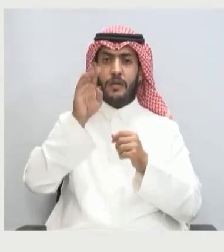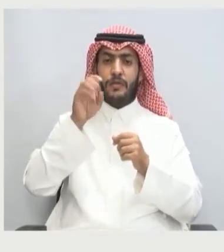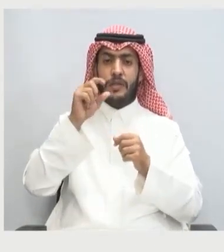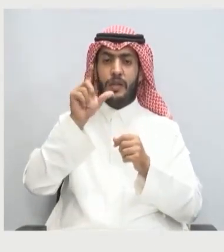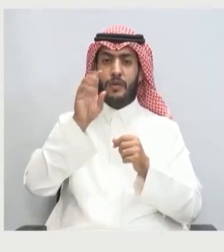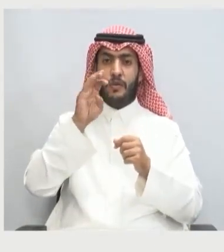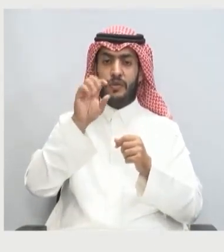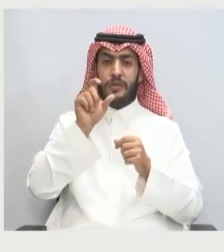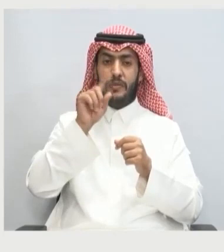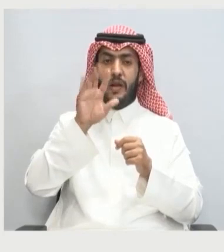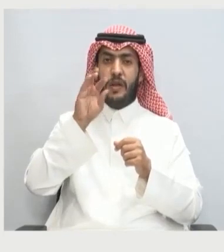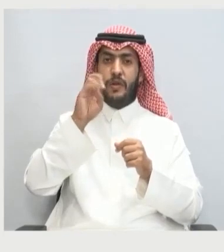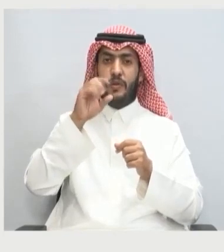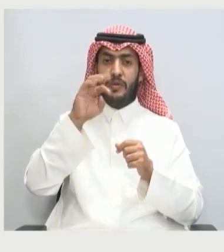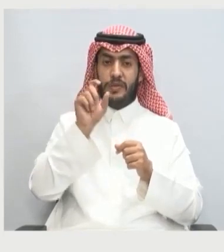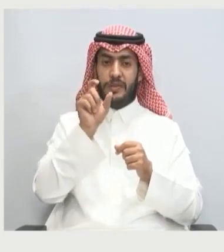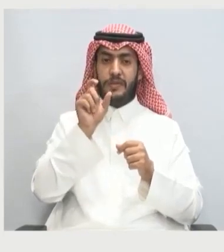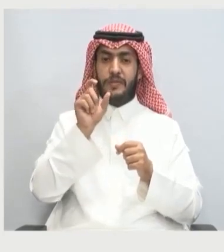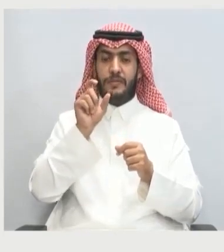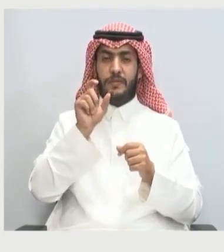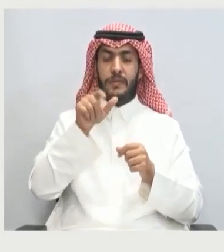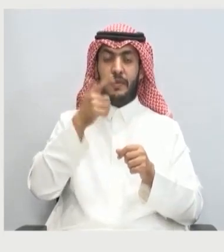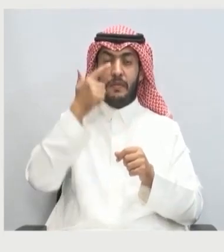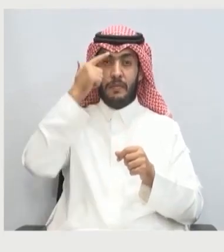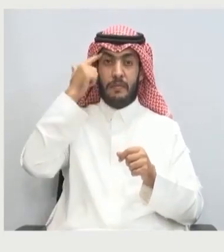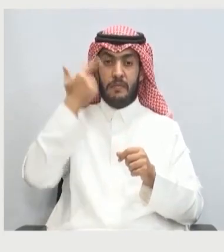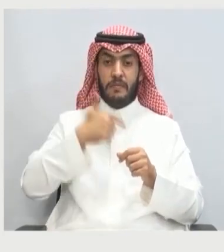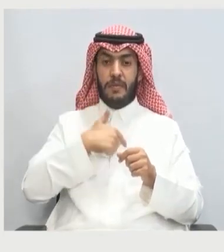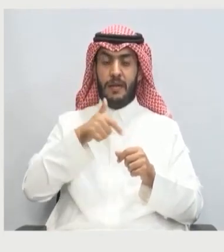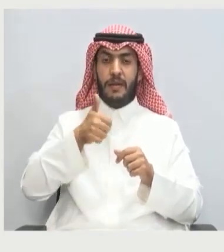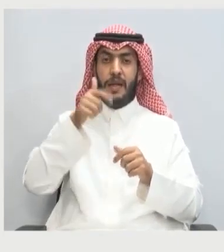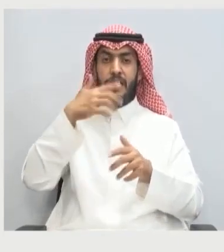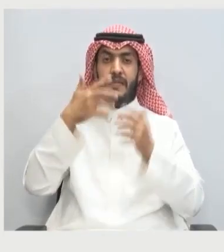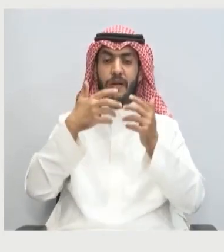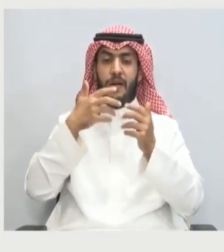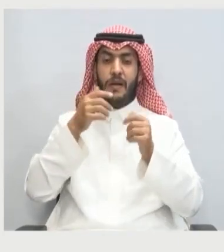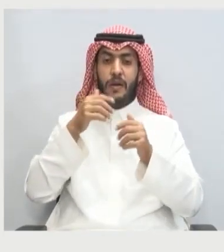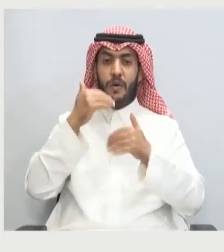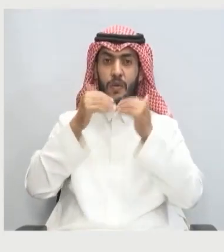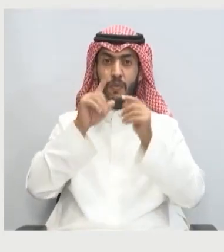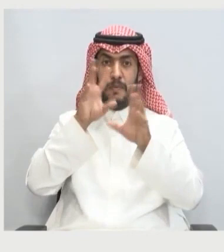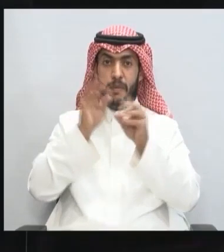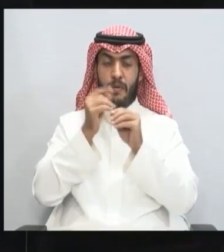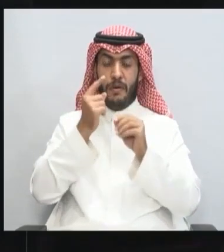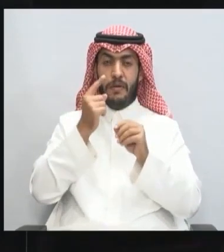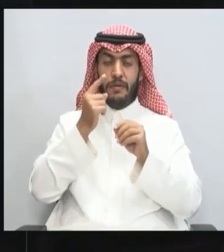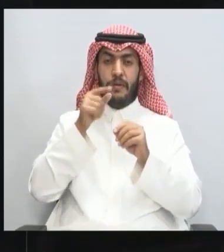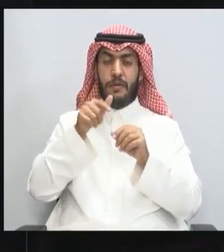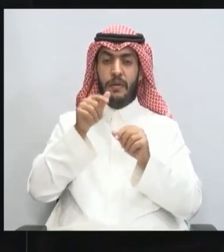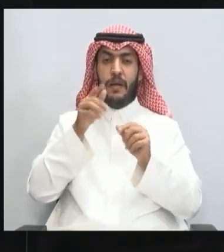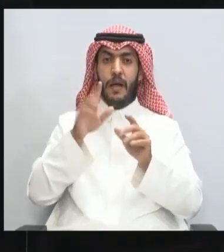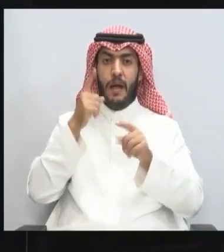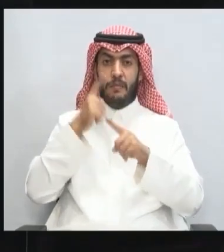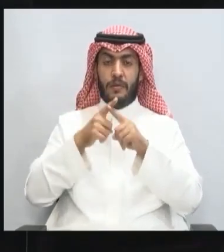النيتروجين واله روجين هل تتوقع ان يكون هذا التفاعل في خطوه واحده هل سيعطيك